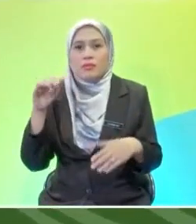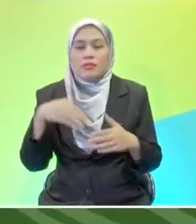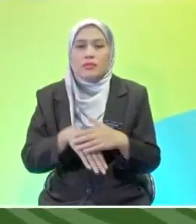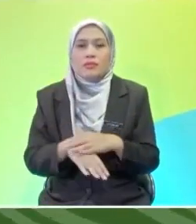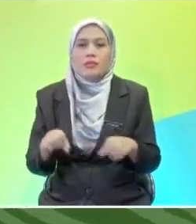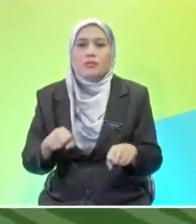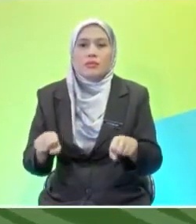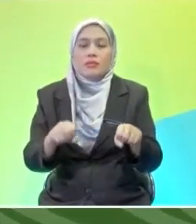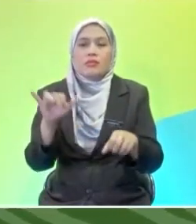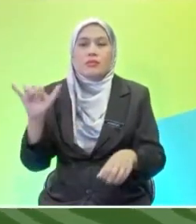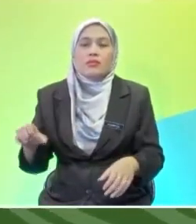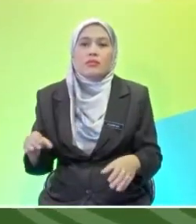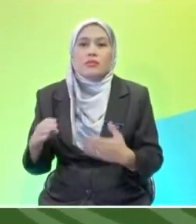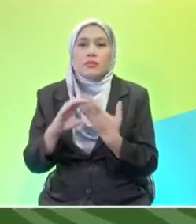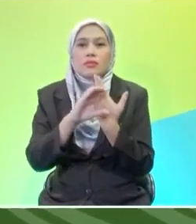Yvonne.